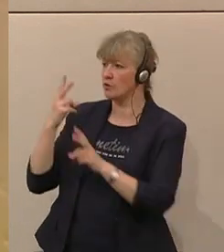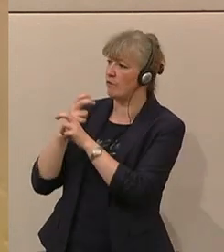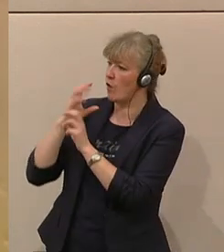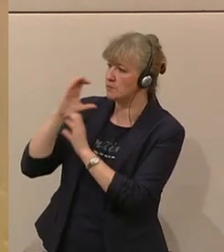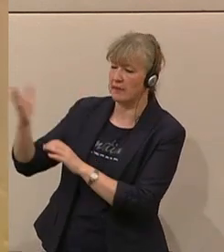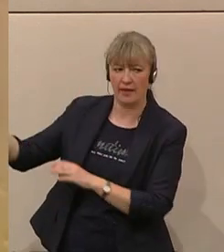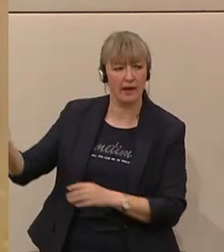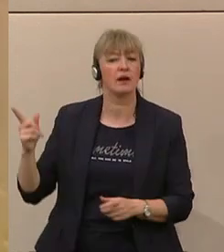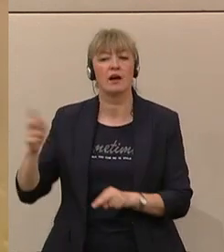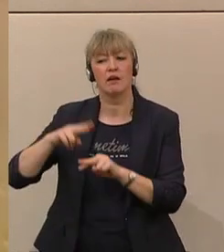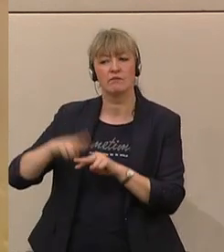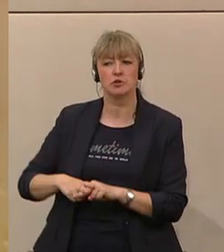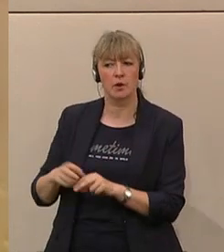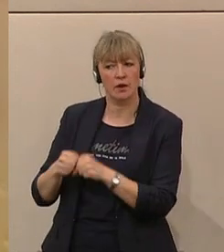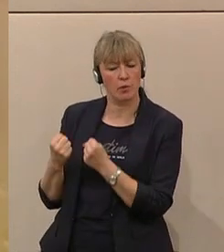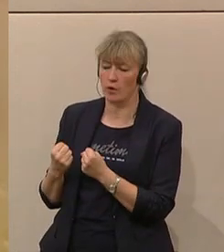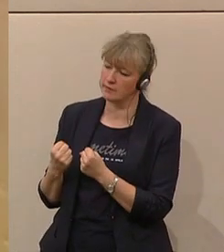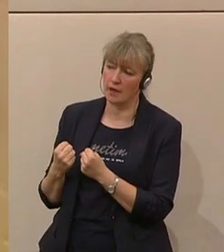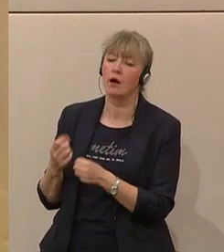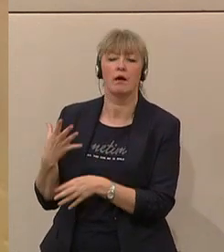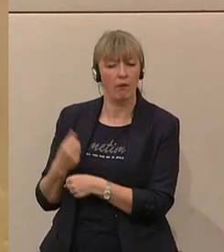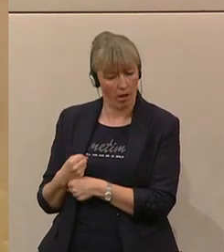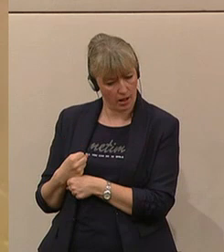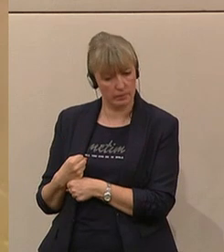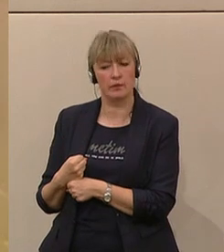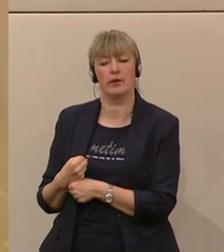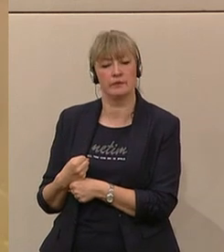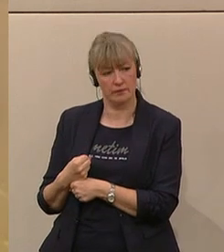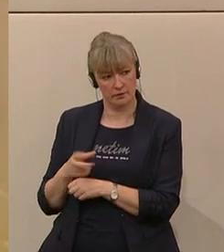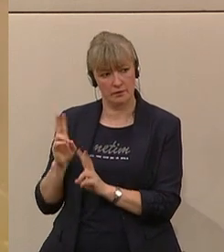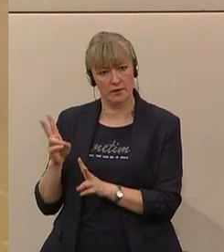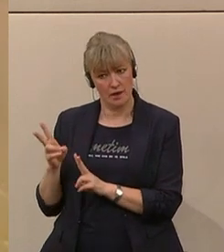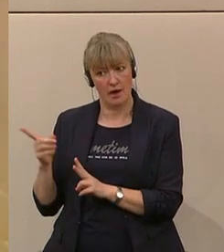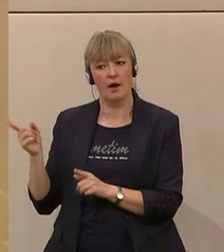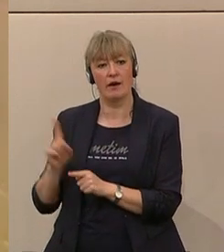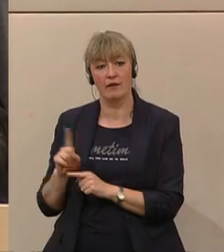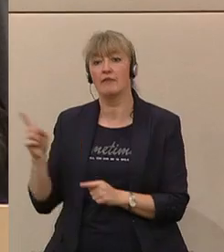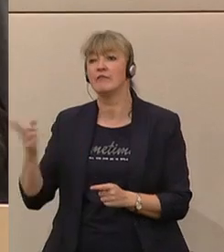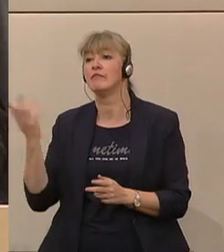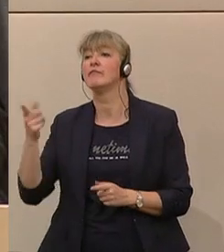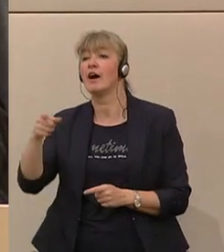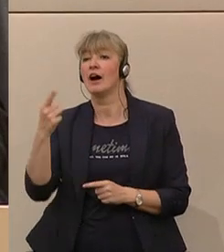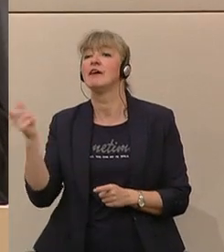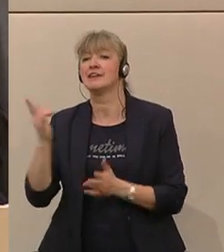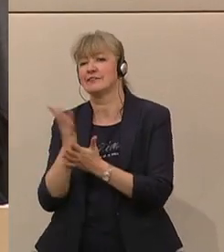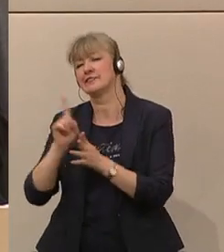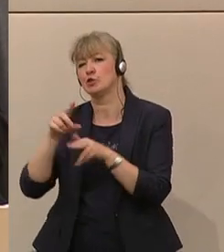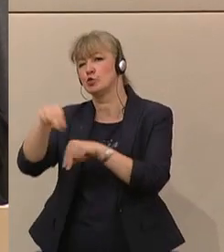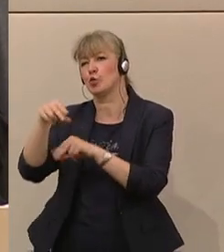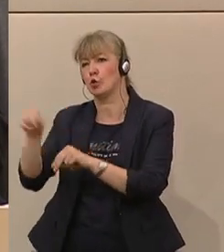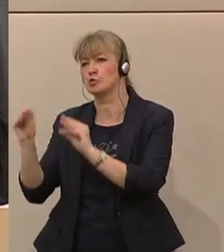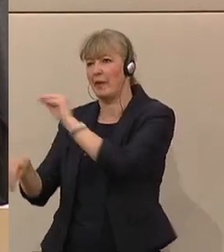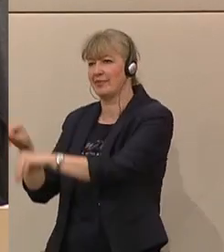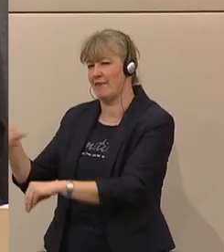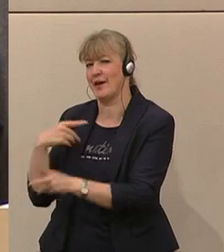hat ihre Versprechen nicht gebrochen, sondern gehalten, weil sie denen das jetzt zurückzahlt, die gespendet haben. Die einzigen,